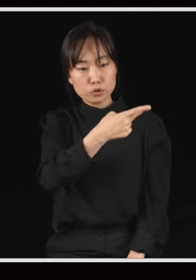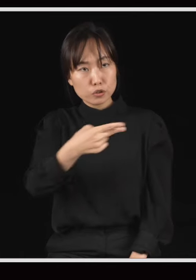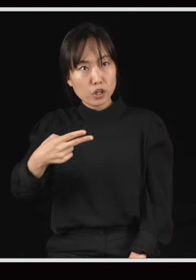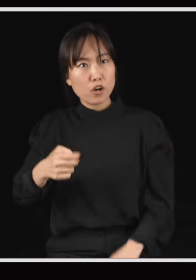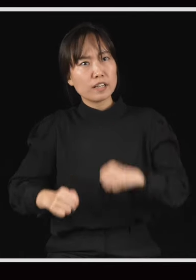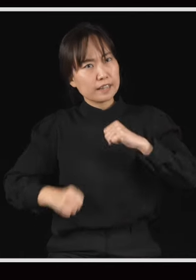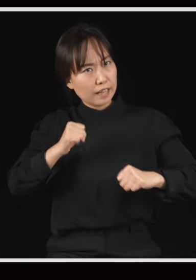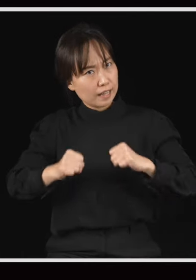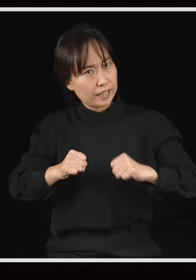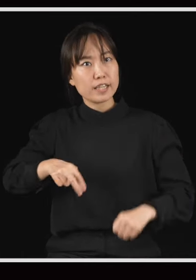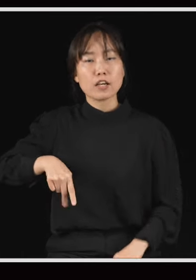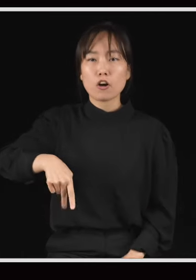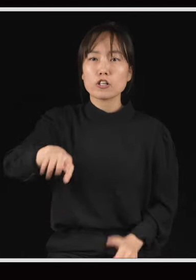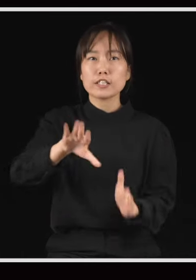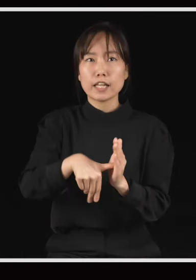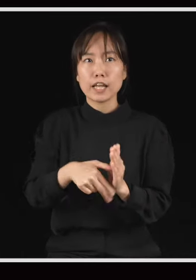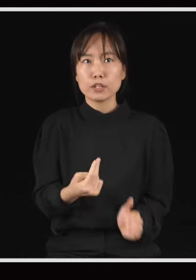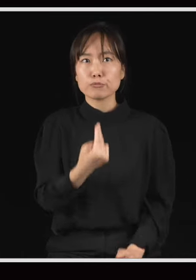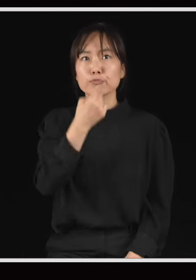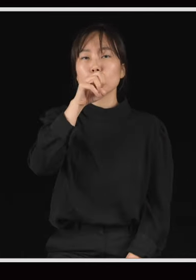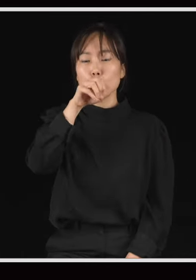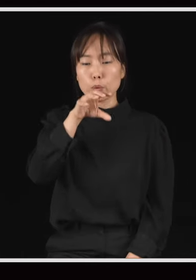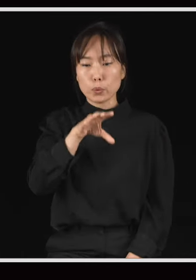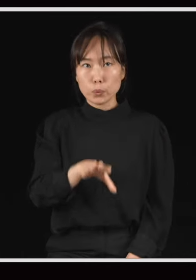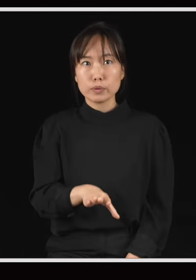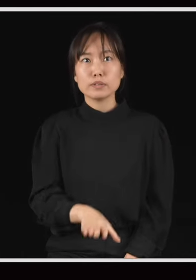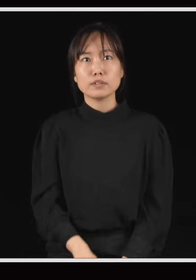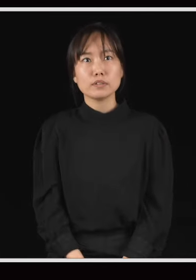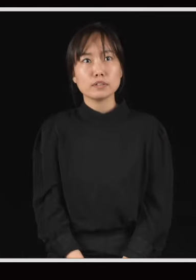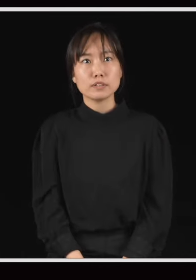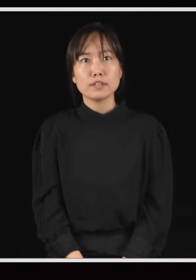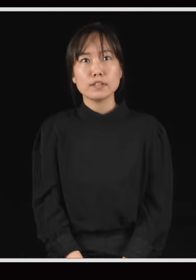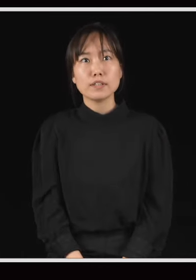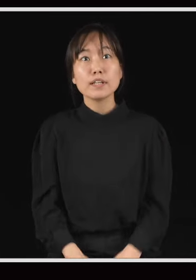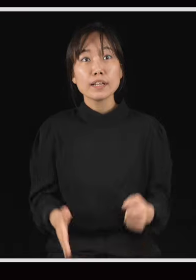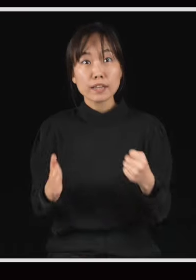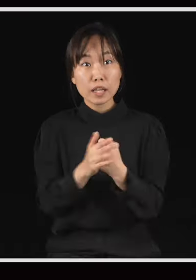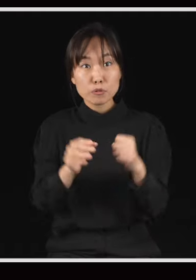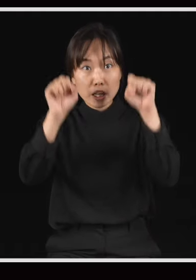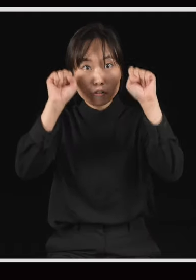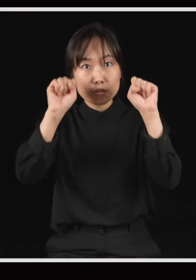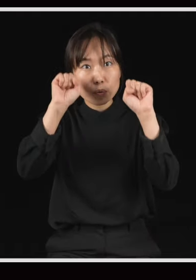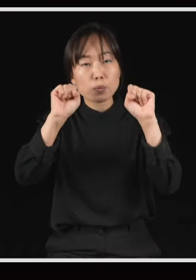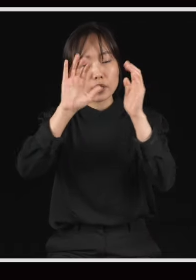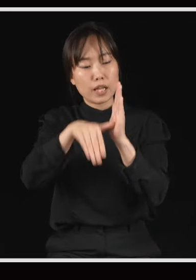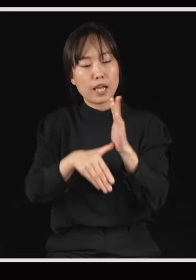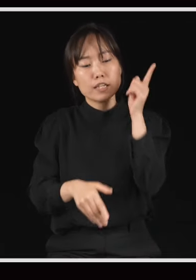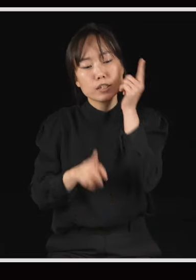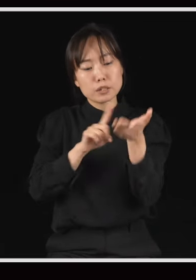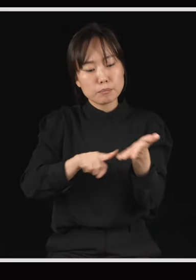수영이나 달리기를 할 때도 그렇고 걷기를 할 때도 숨을 쉽니다. 그래서 운동을 스마트폰 보지 말고 하시면